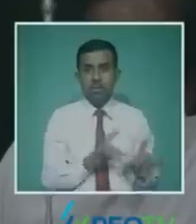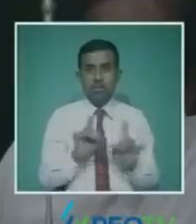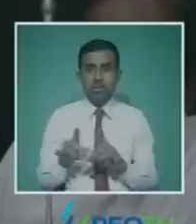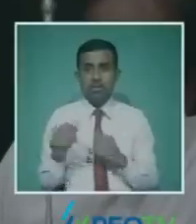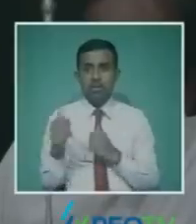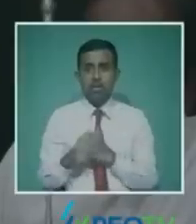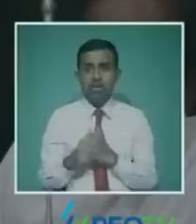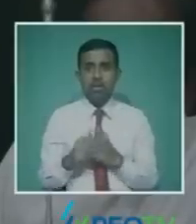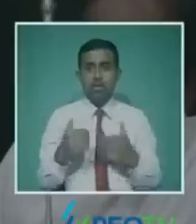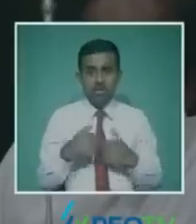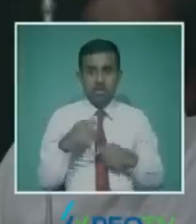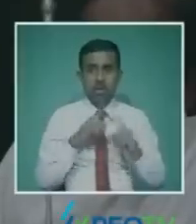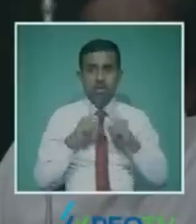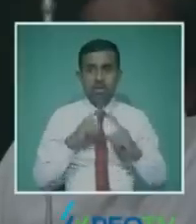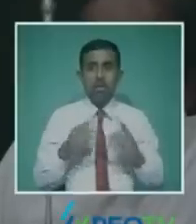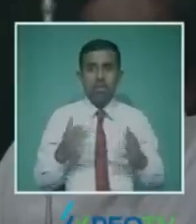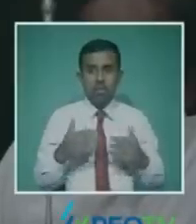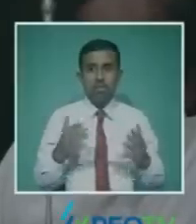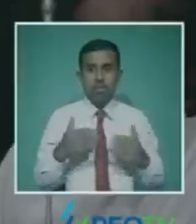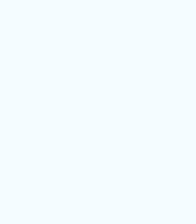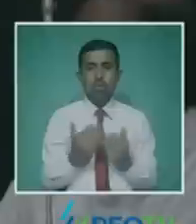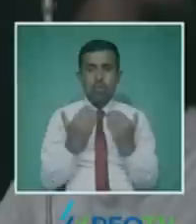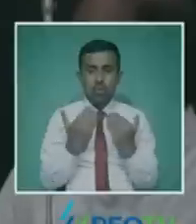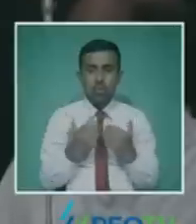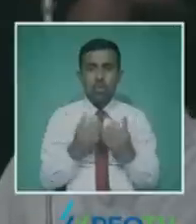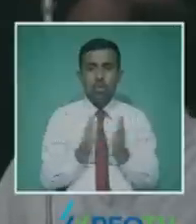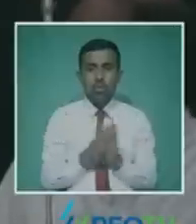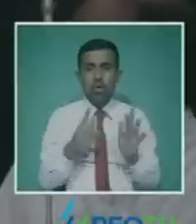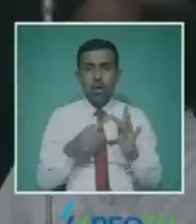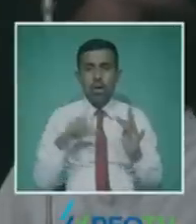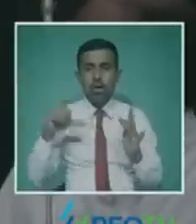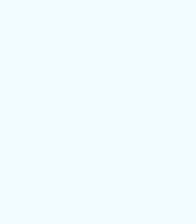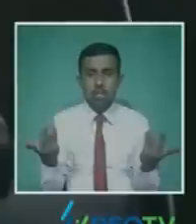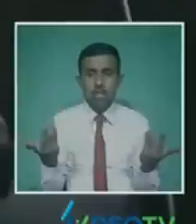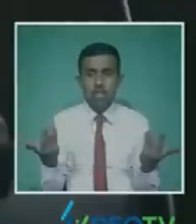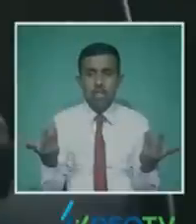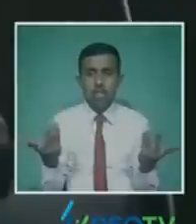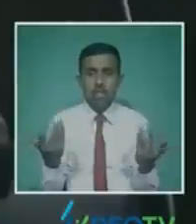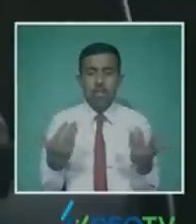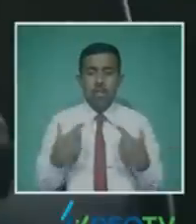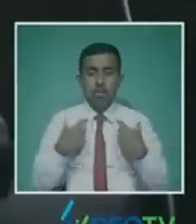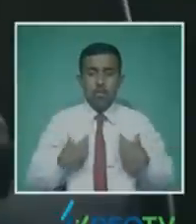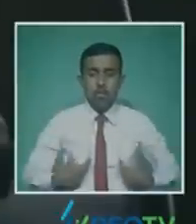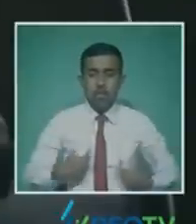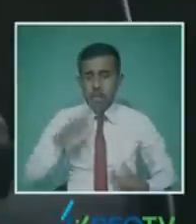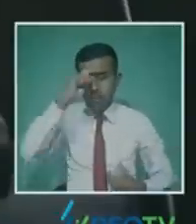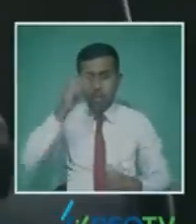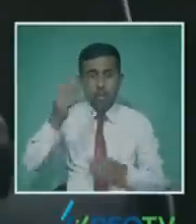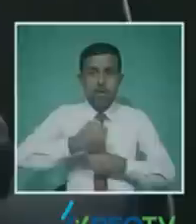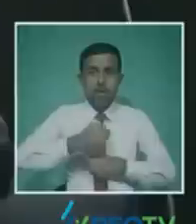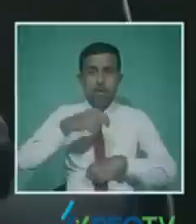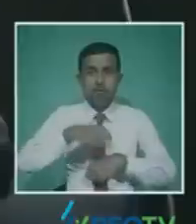සඳහා දැනටමත් සාකච්ඡා පවත්වමින් ඒ සඳහා අවශ්‍ය කරන උපදෙස් අපේ ICT ආයතනයේ ලබා දෙමින් පවතිනවා. මහින්ද රාජපක්ෂ මහත්තයාගේ පහුගිය